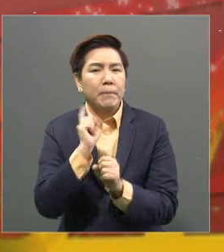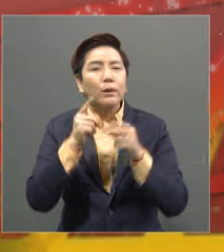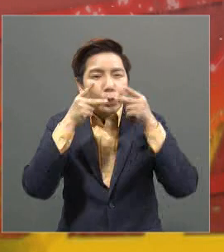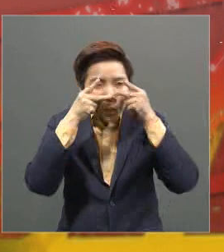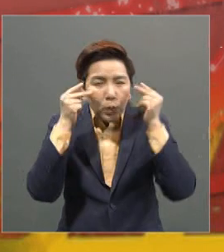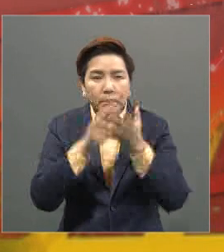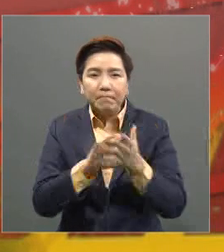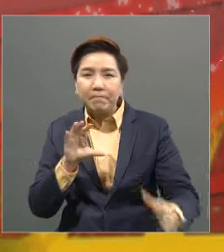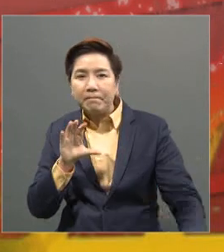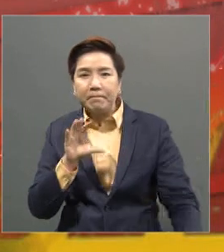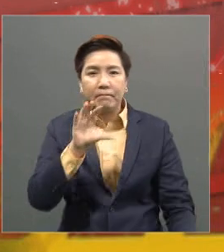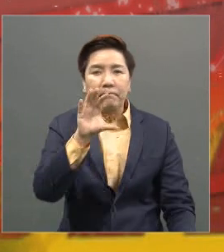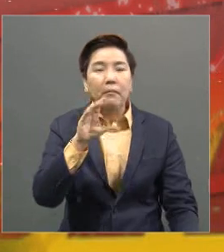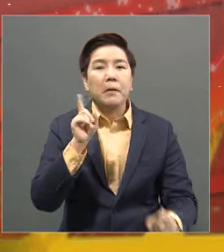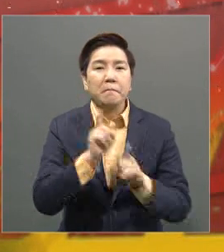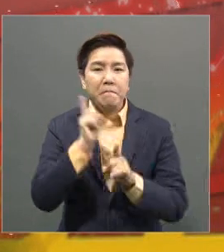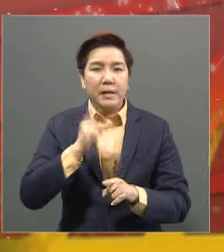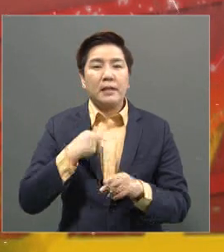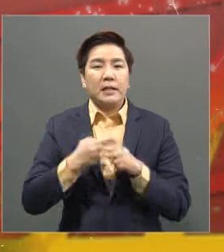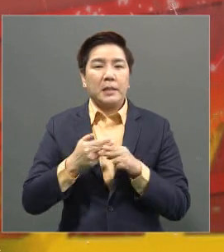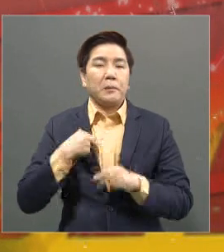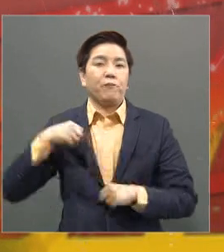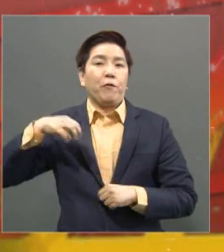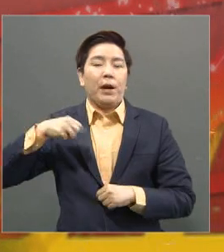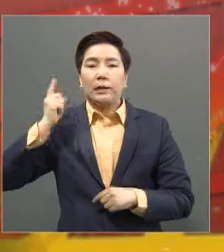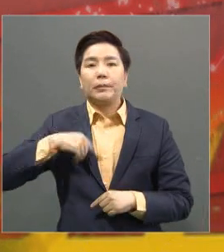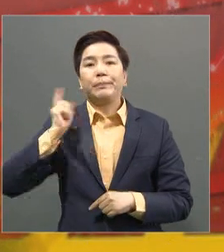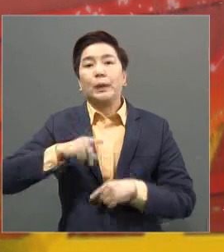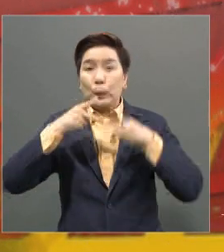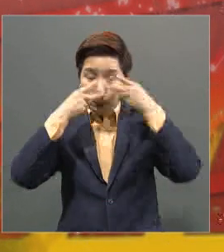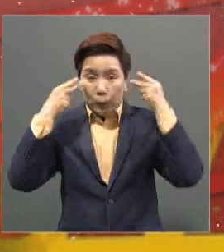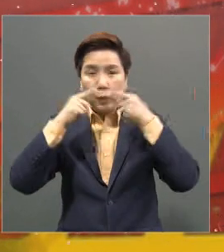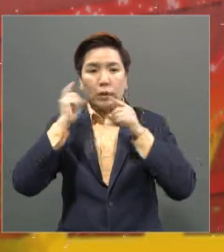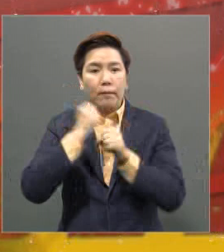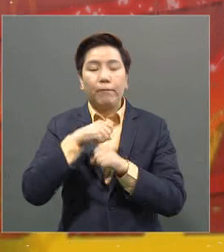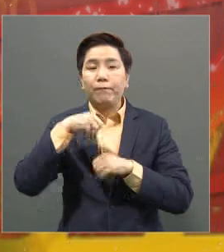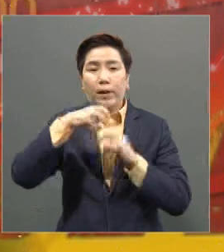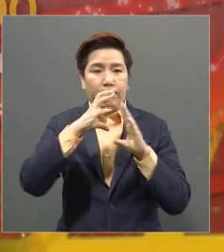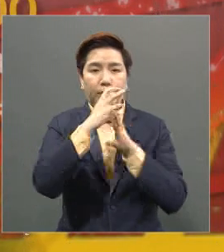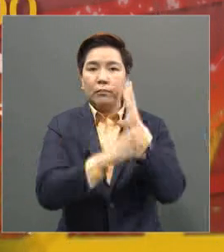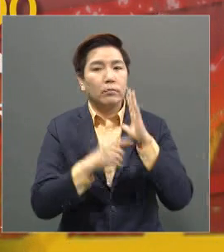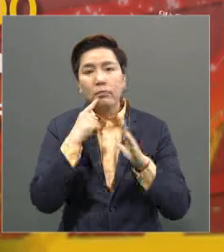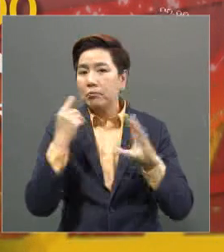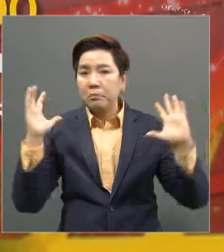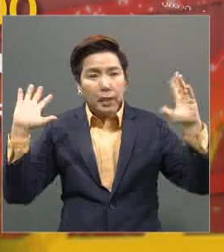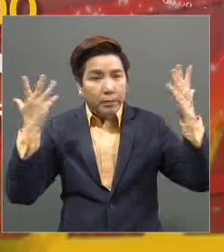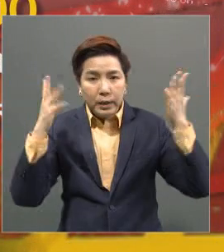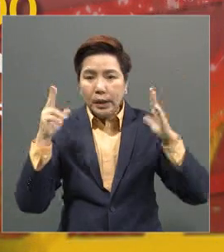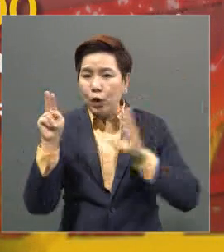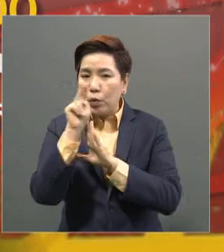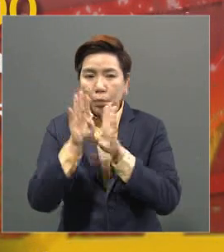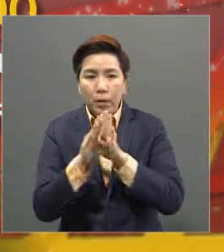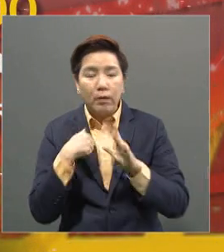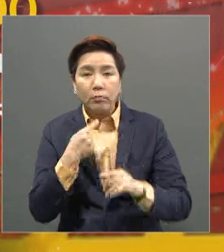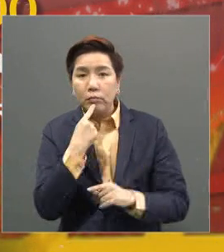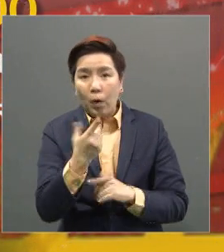ชีพที่แอบอ้างใช้ชื่อการไฟฟ้าส่วนภูมิภาคการไฟฟ้าส่วนภูมิภาคยืนยันไม่มีนโยบายติดต่อผู้ใช้